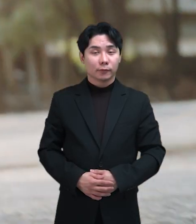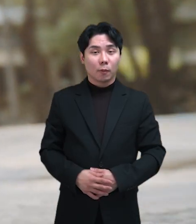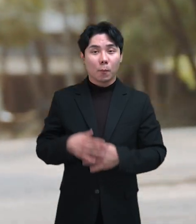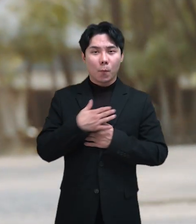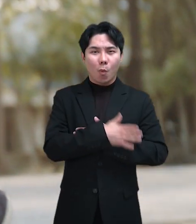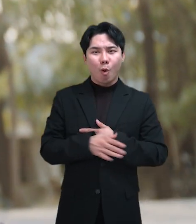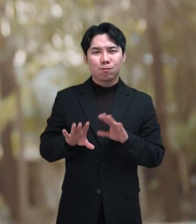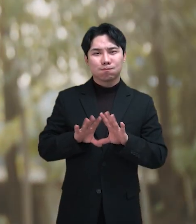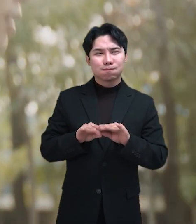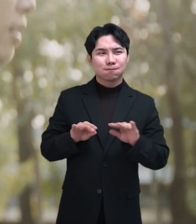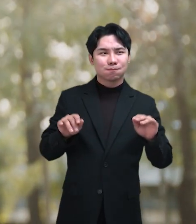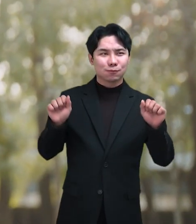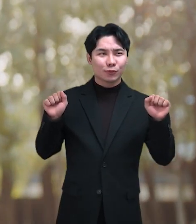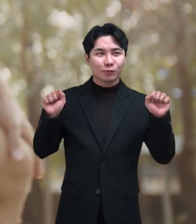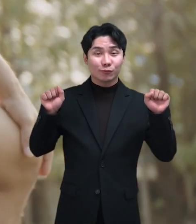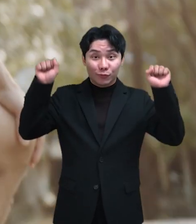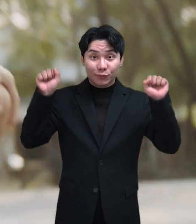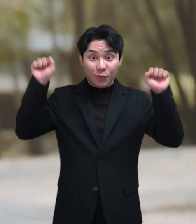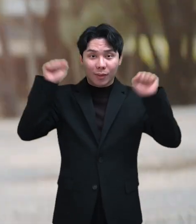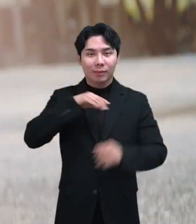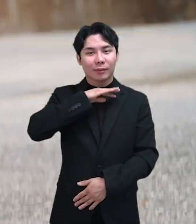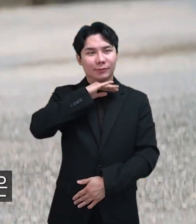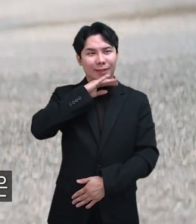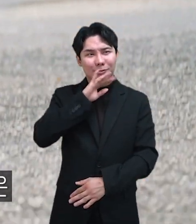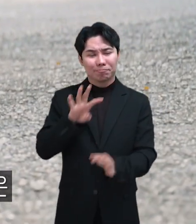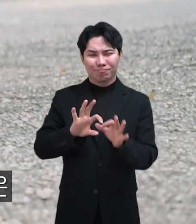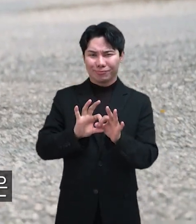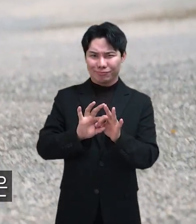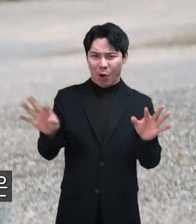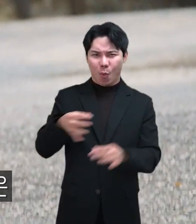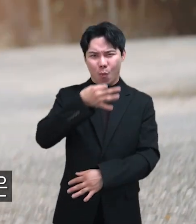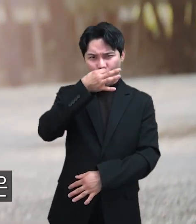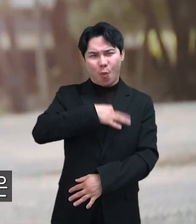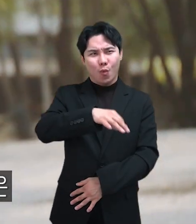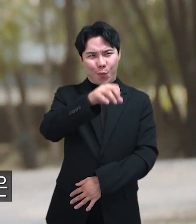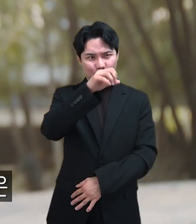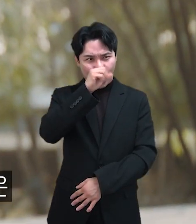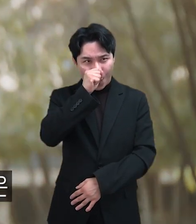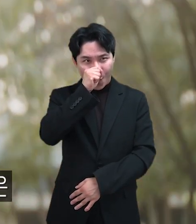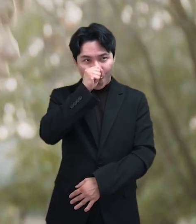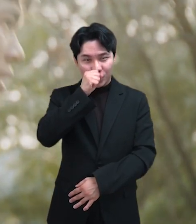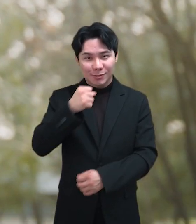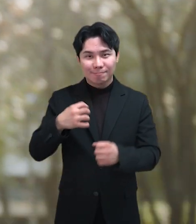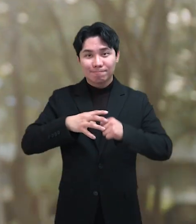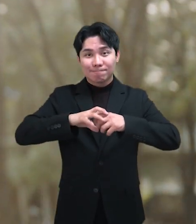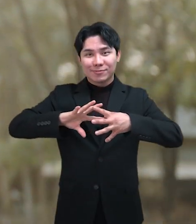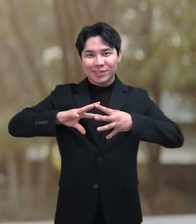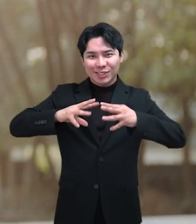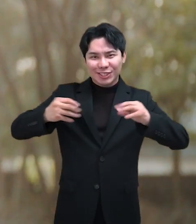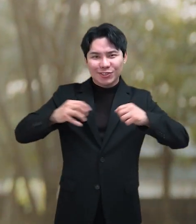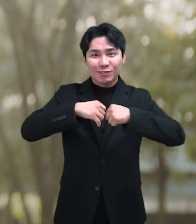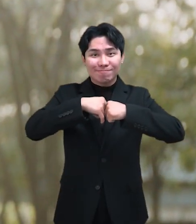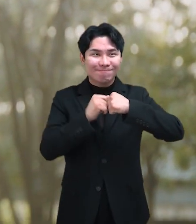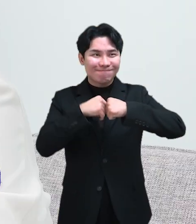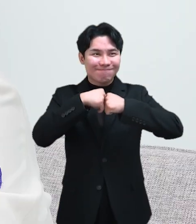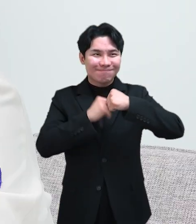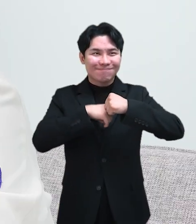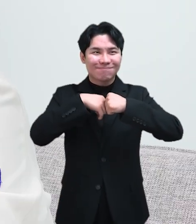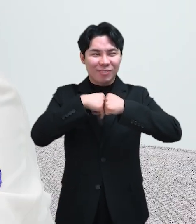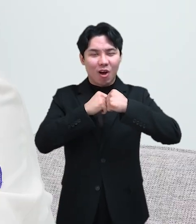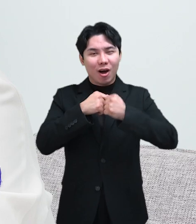스트레칭은 누구나 할 수 있고 또 하면 아주 좋은 운동입니다. 근육과 관절이 원활하게 움직이는 것은 매우 중요한 것입니다. 그래서